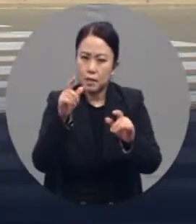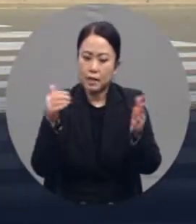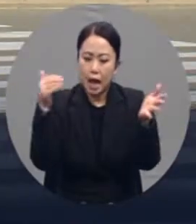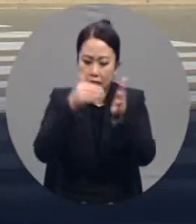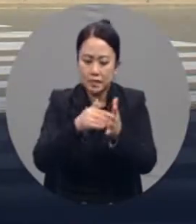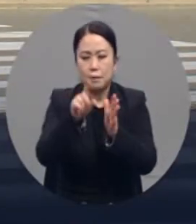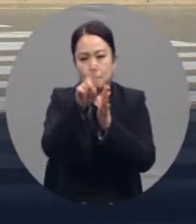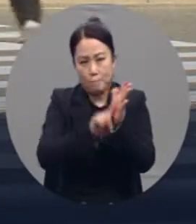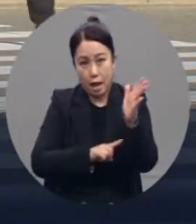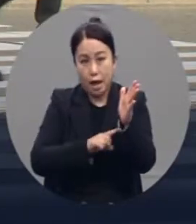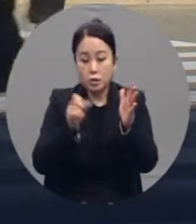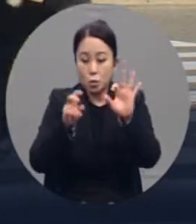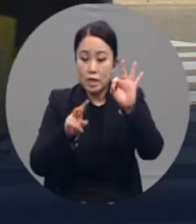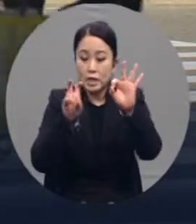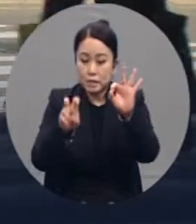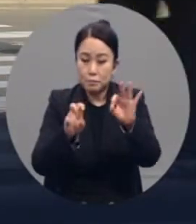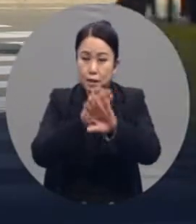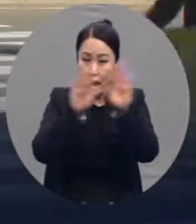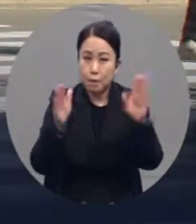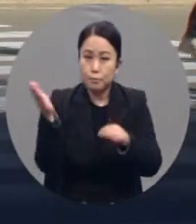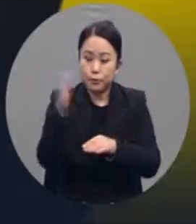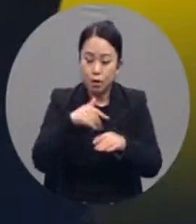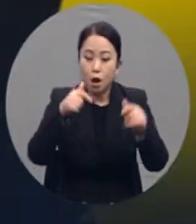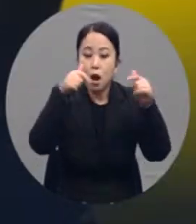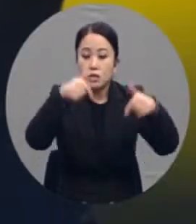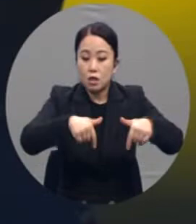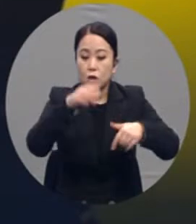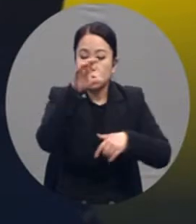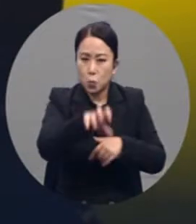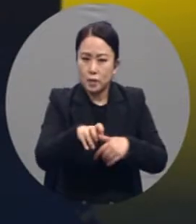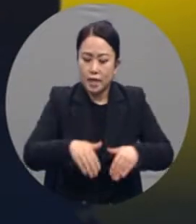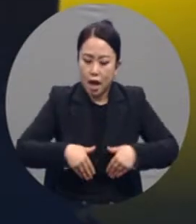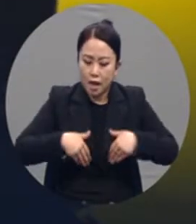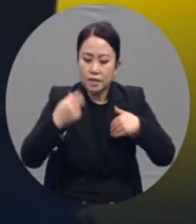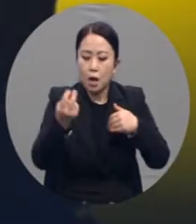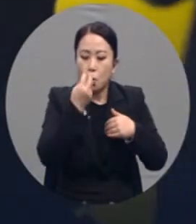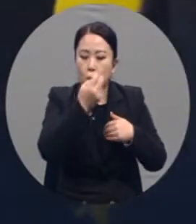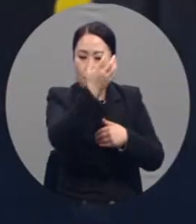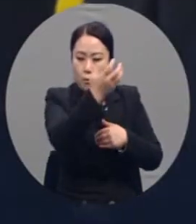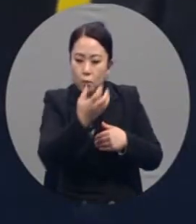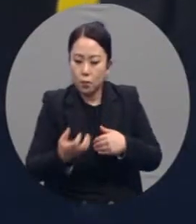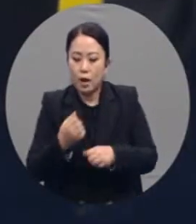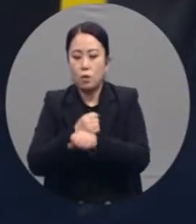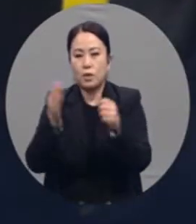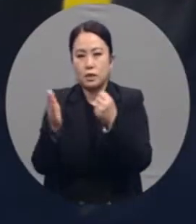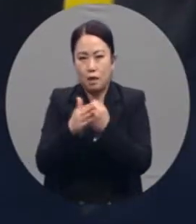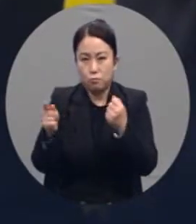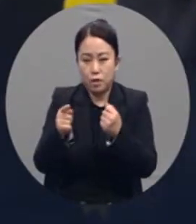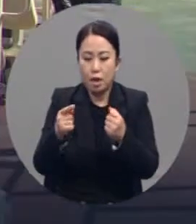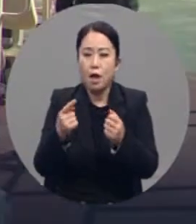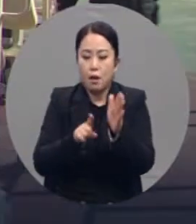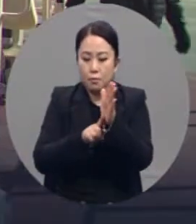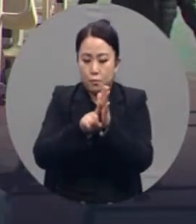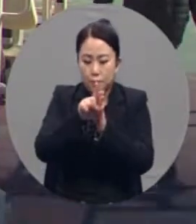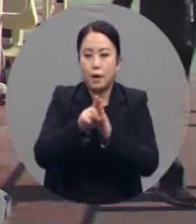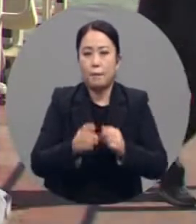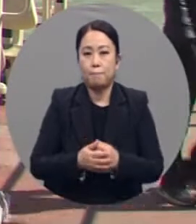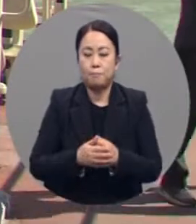이후 20일 낮부터 서쪽에서 따뜻한 공기가 유입됨에 따라 기온은 평양과 비슷하겠습니다